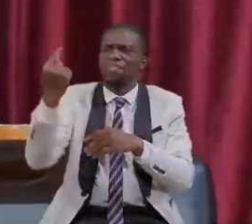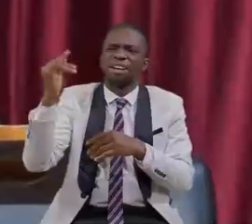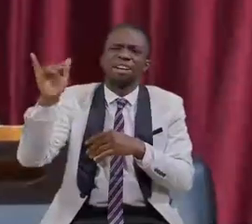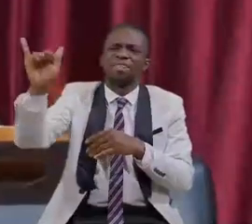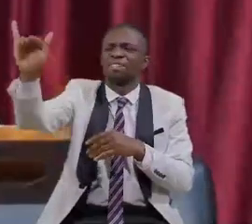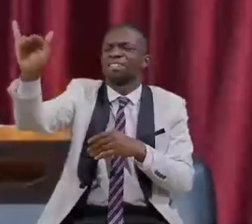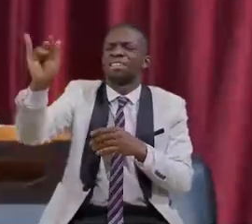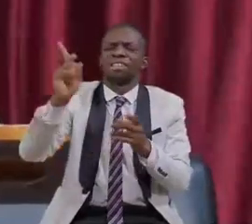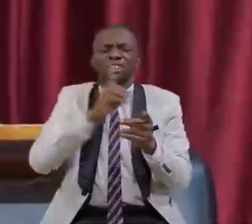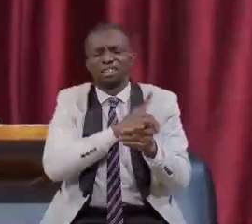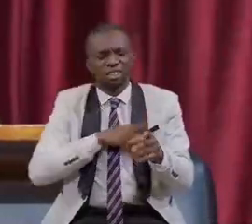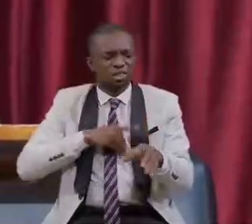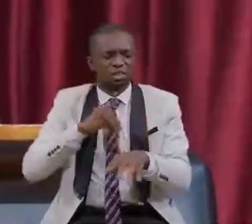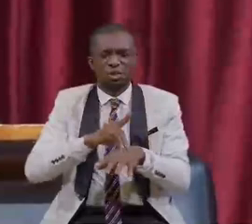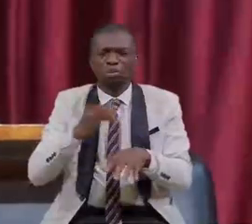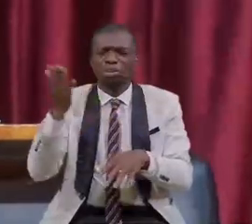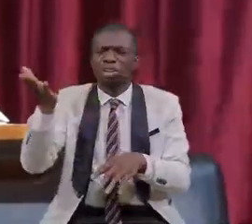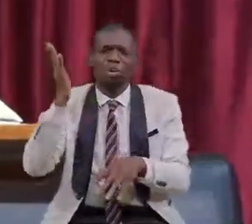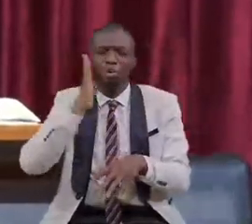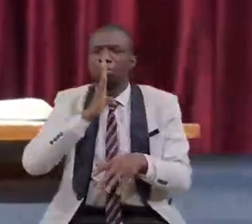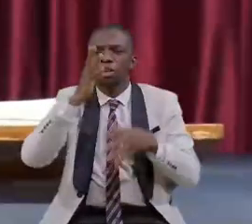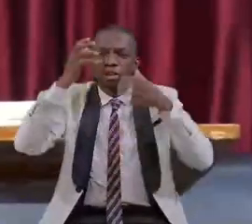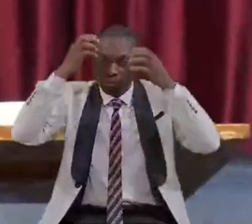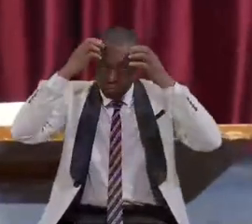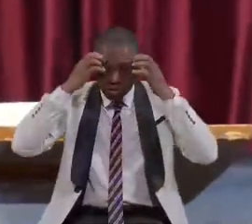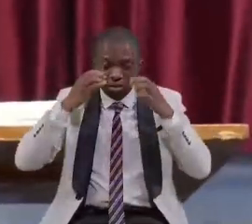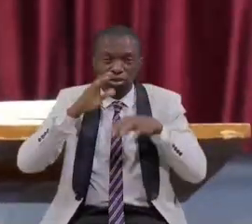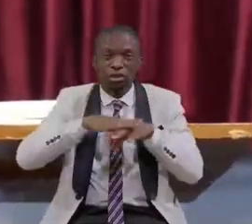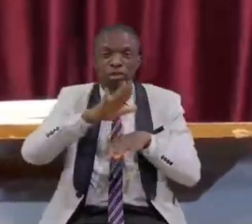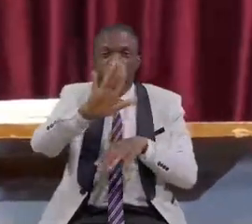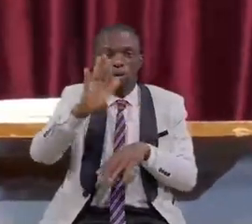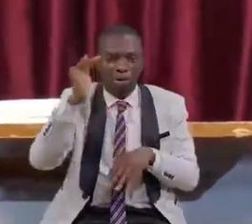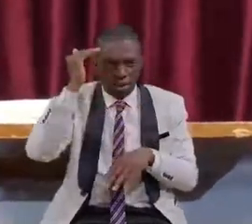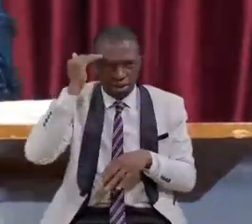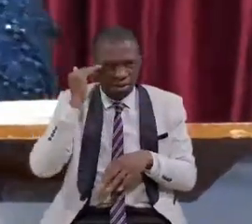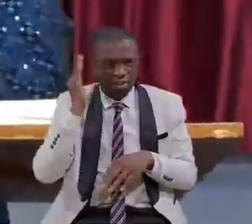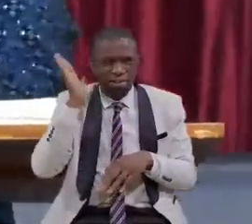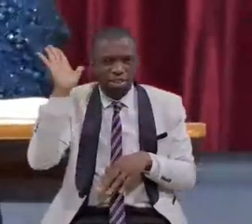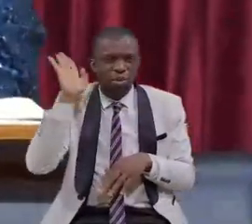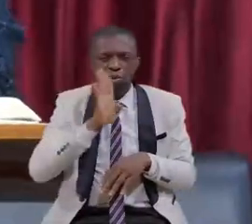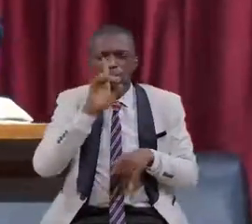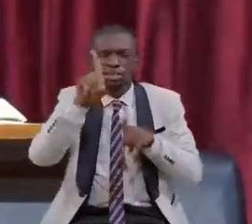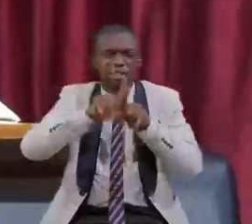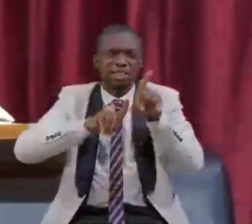Il y aura des couronnes sur votre tête. Il y aura des étoiles sur votre couronne.